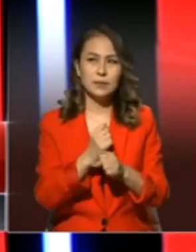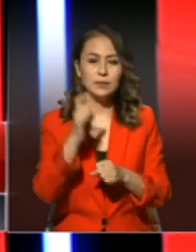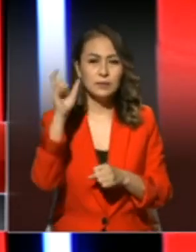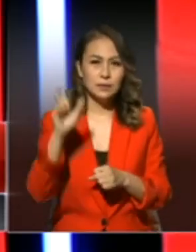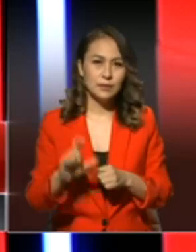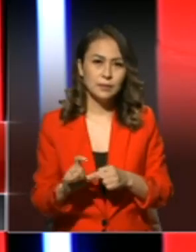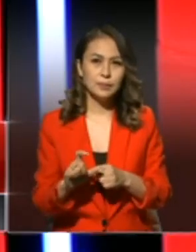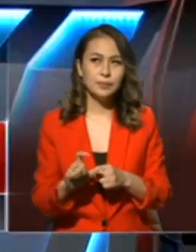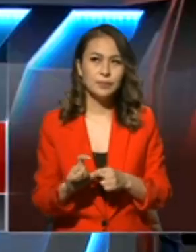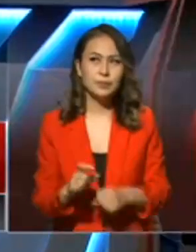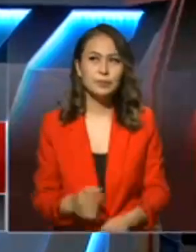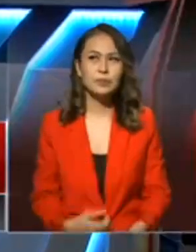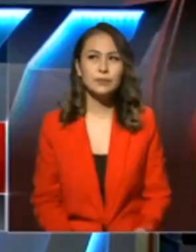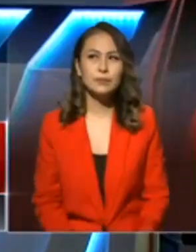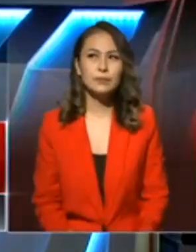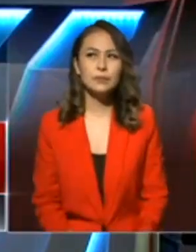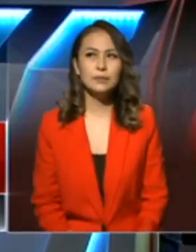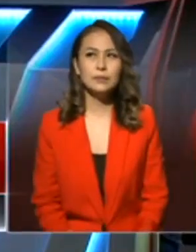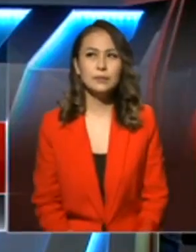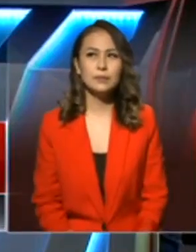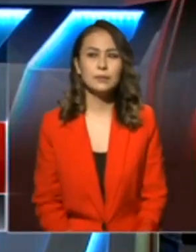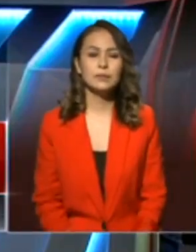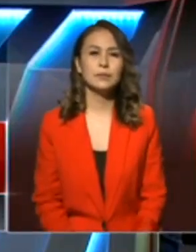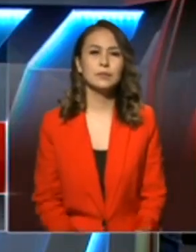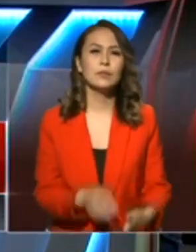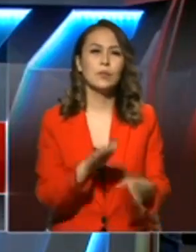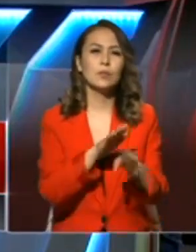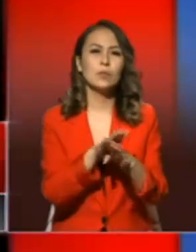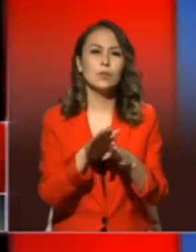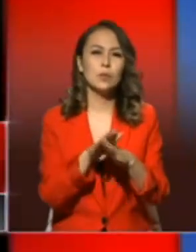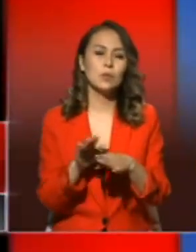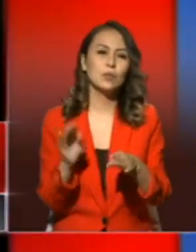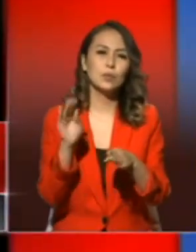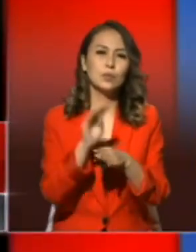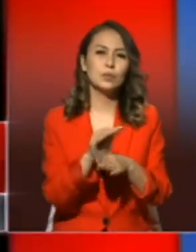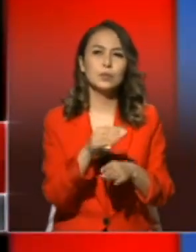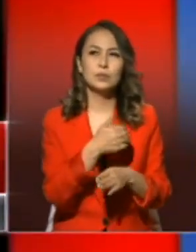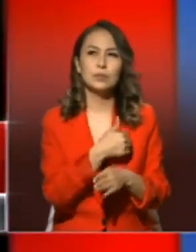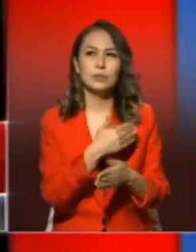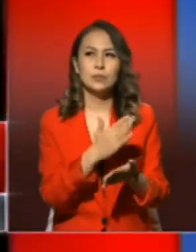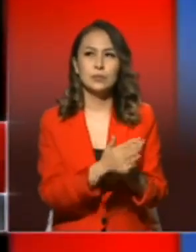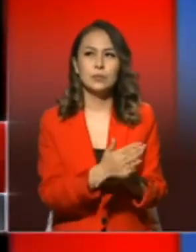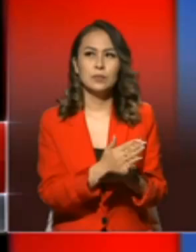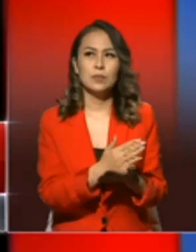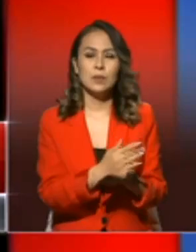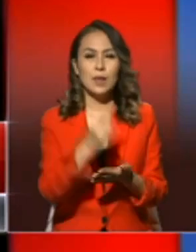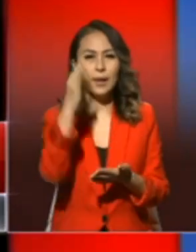тұр. Сәуле ханым, сіздің толықтыратыныңыз осы бағанағы алдыңғы қойылған сұрағымызға қатысты. Иә, бізде